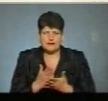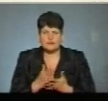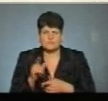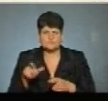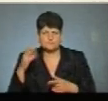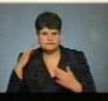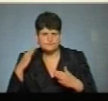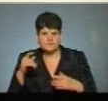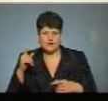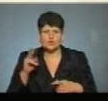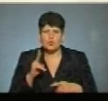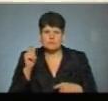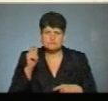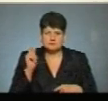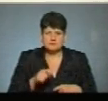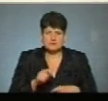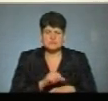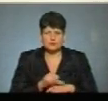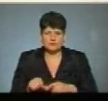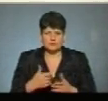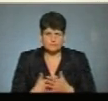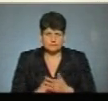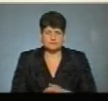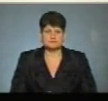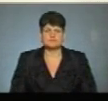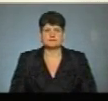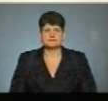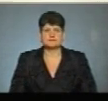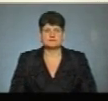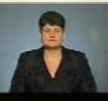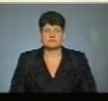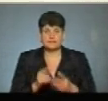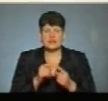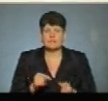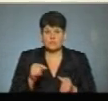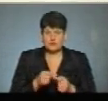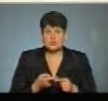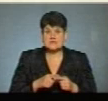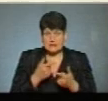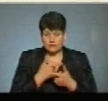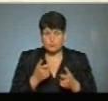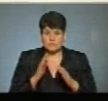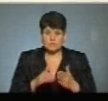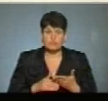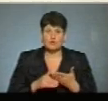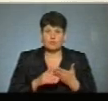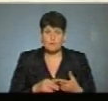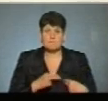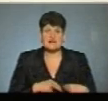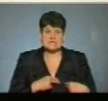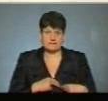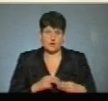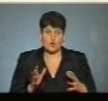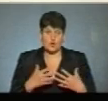де є скупчення людей, які повернулись з-за кордону. Так. І, відповідно, ця інформація стане